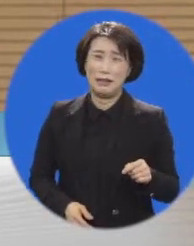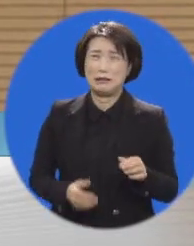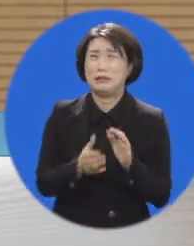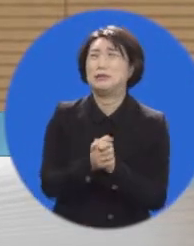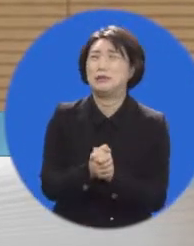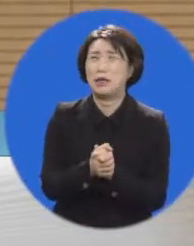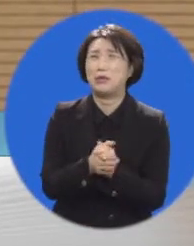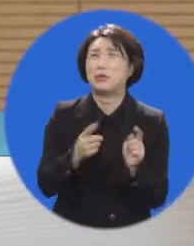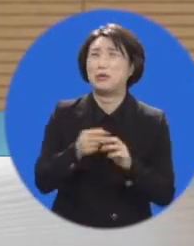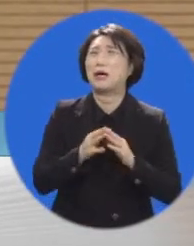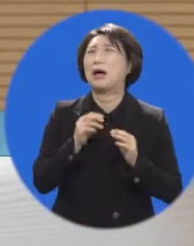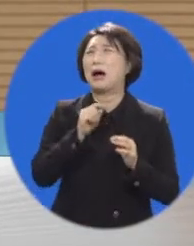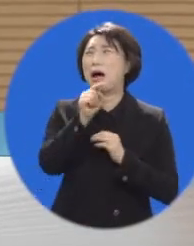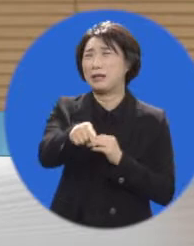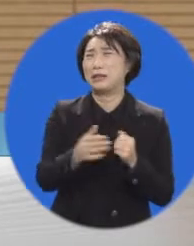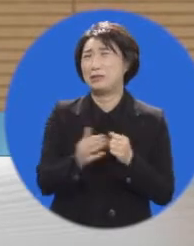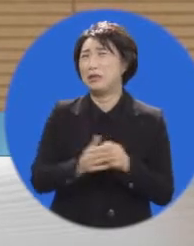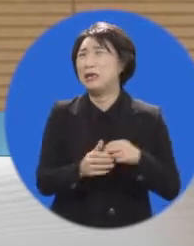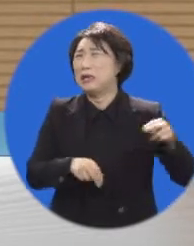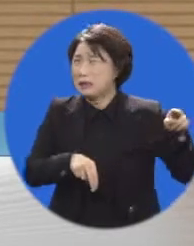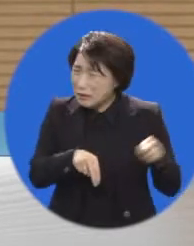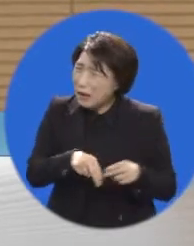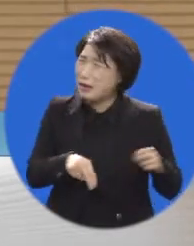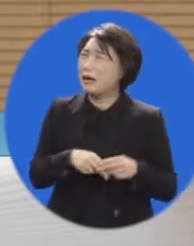기도하고 교회 갔다고 때리고 밤낮 그러잖아요.